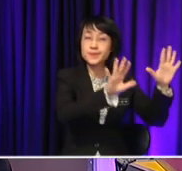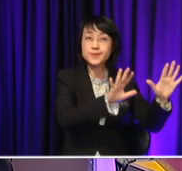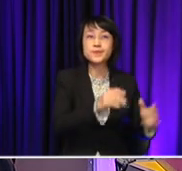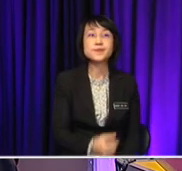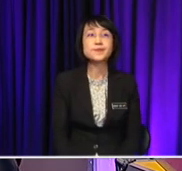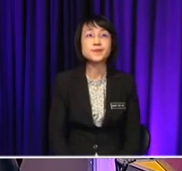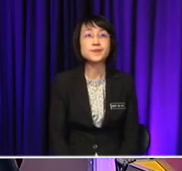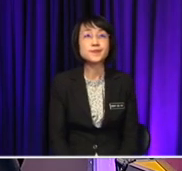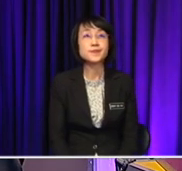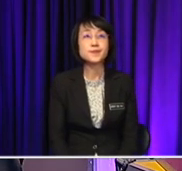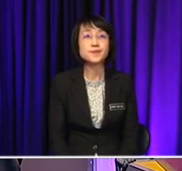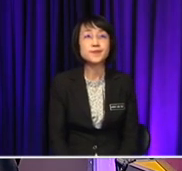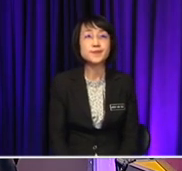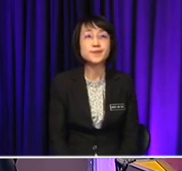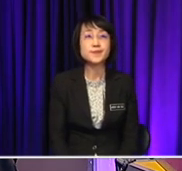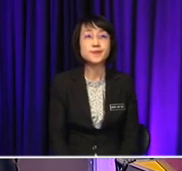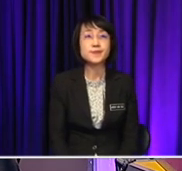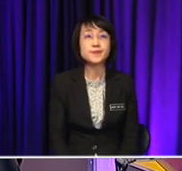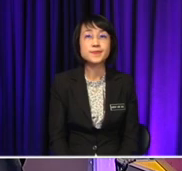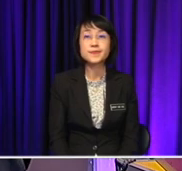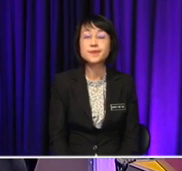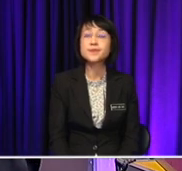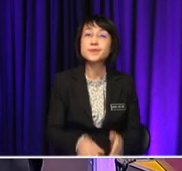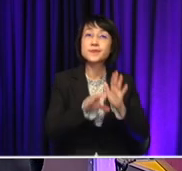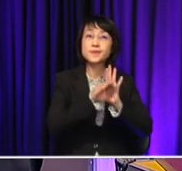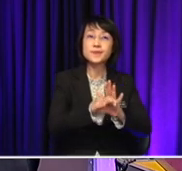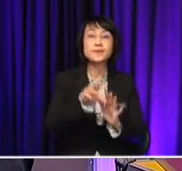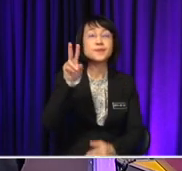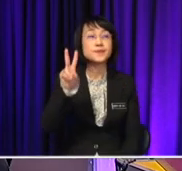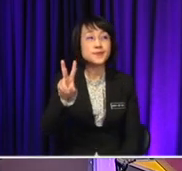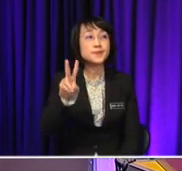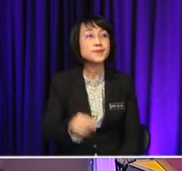kita teruskan kaki ini yang kedua